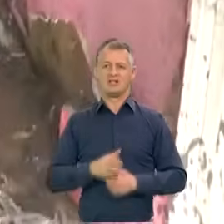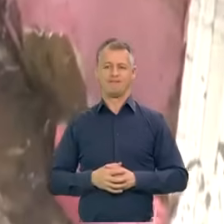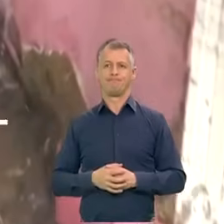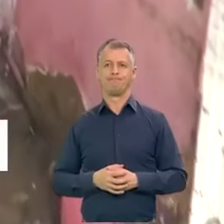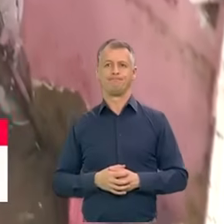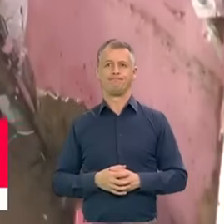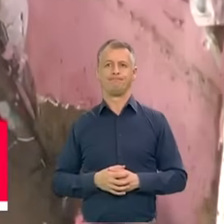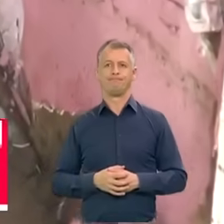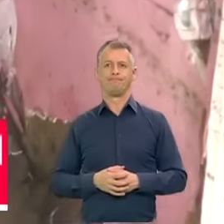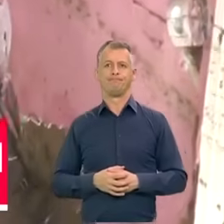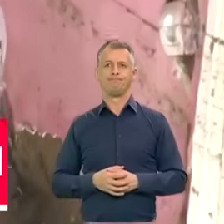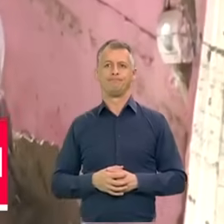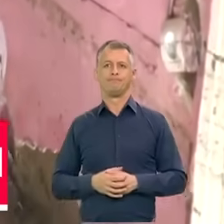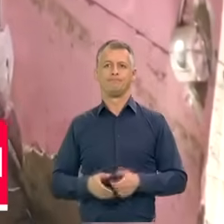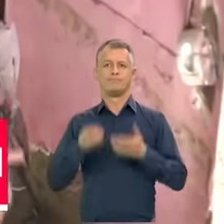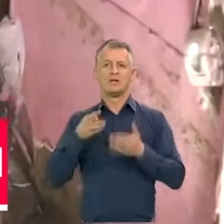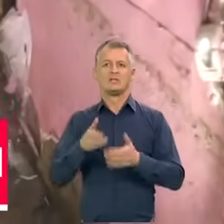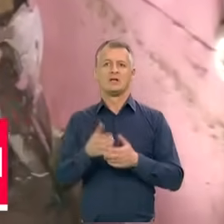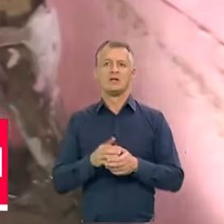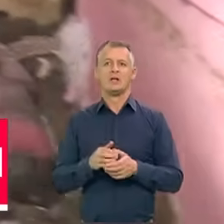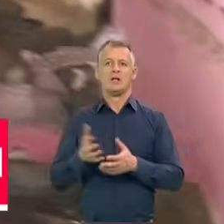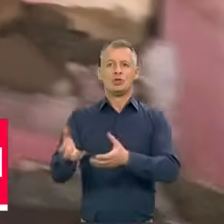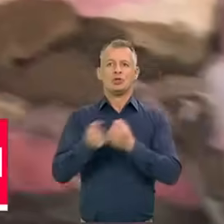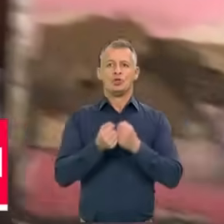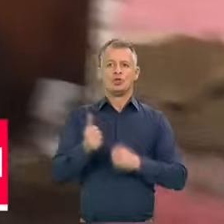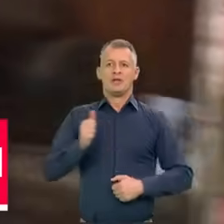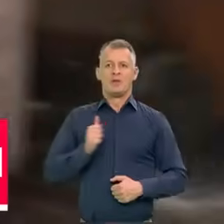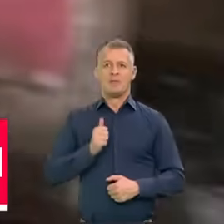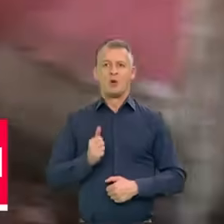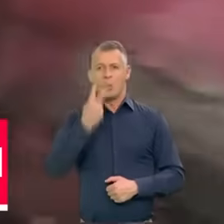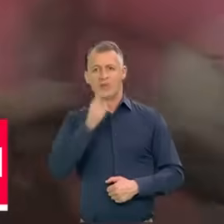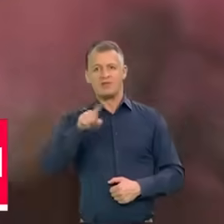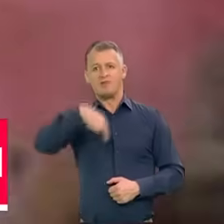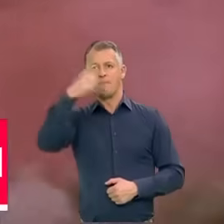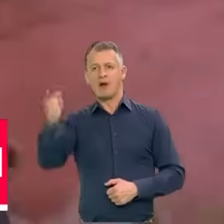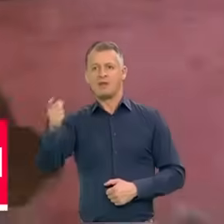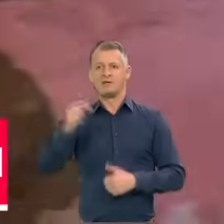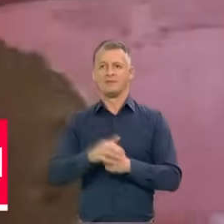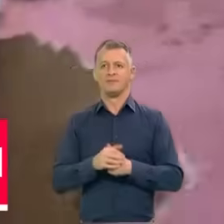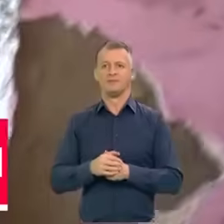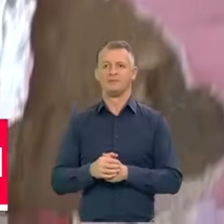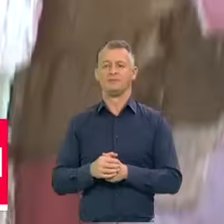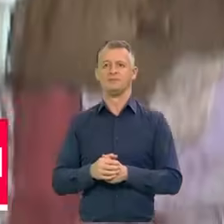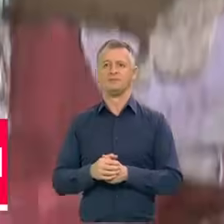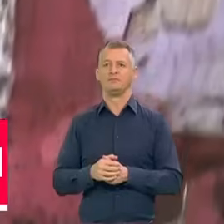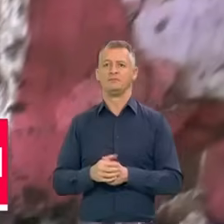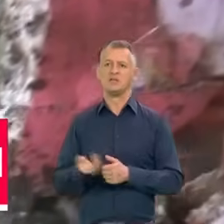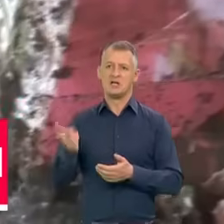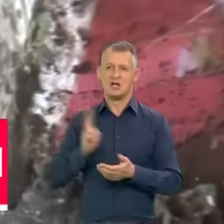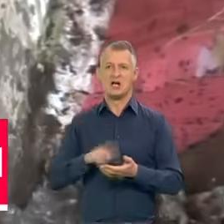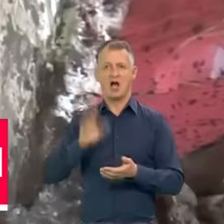intre asă AC jandali uitați uitați și în partea asta uitați Uți